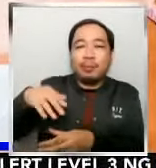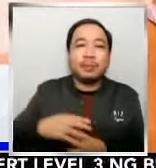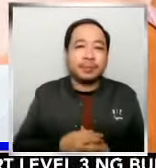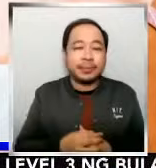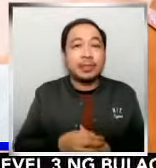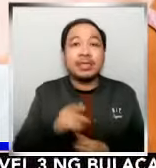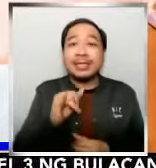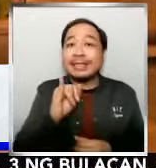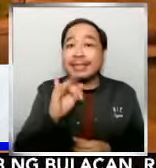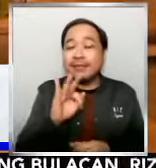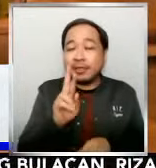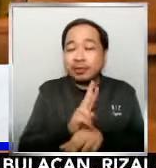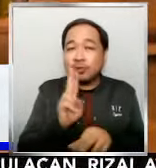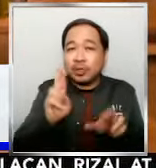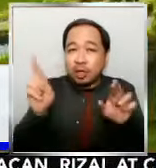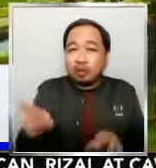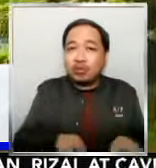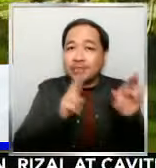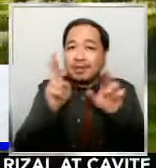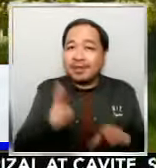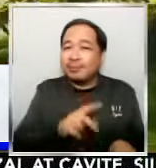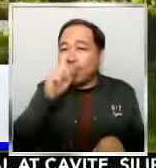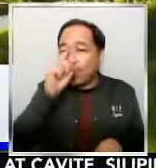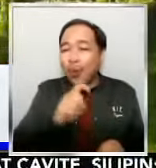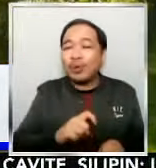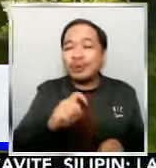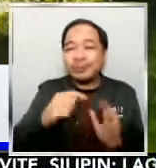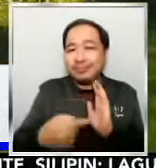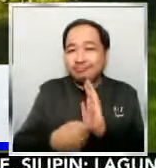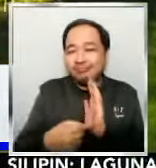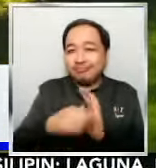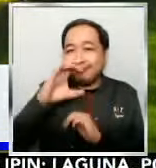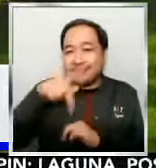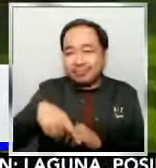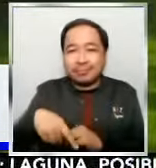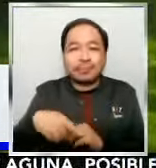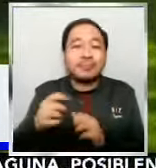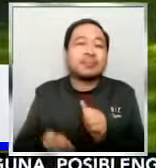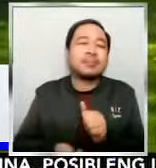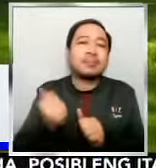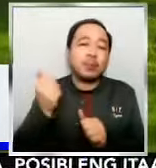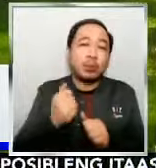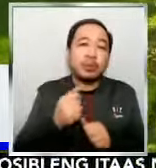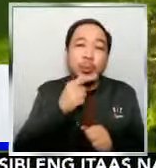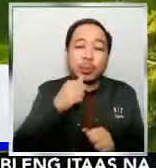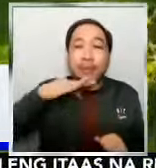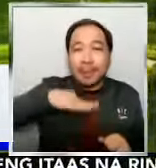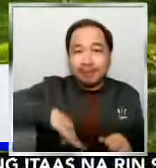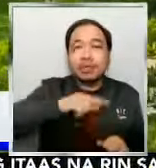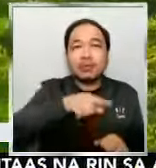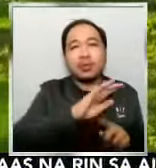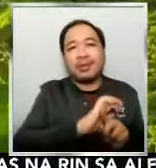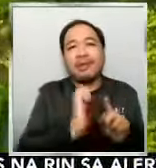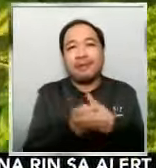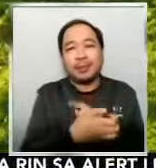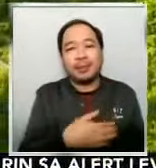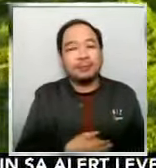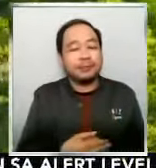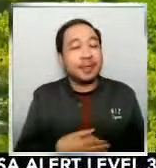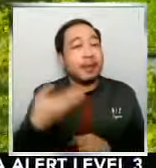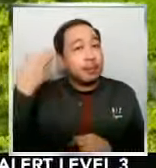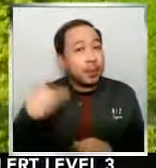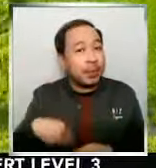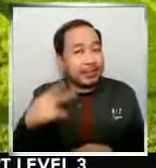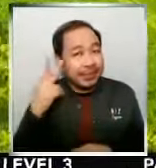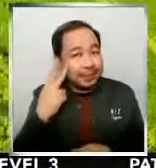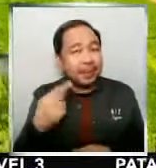patapon at ng mga hindi na mapapakinabangan, pinakamakikinabang ang ating kalikasan. Ako po si Kuya Kim at sagot ko kayo